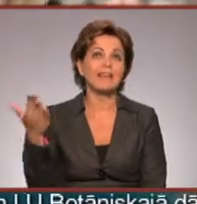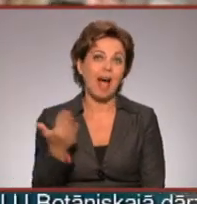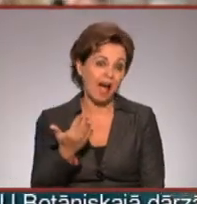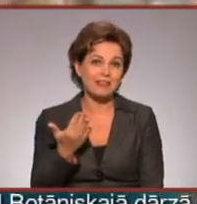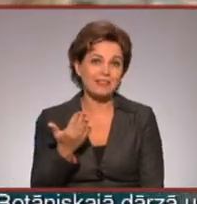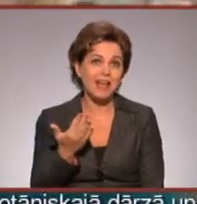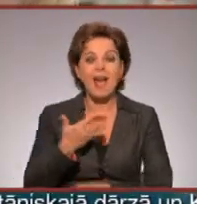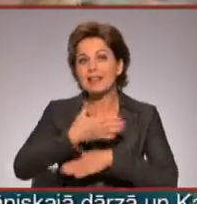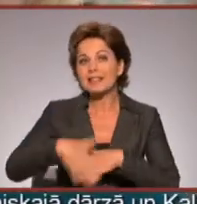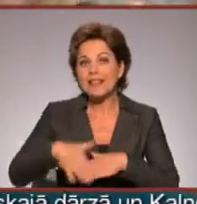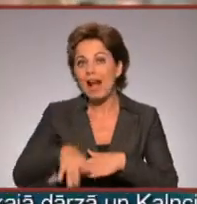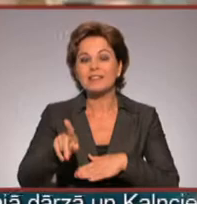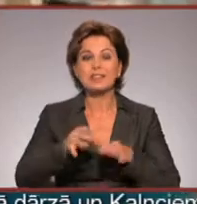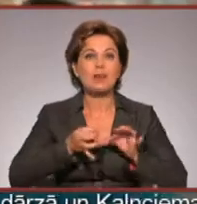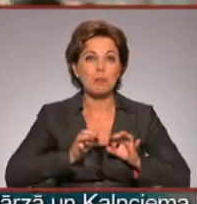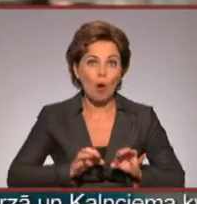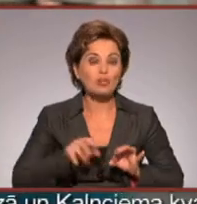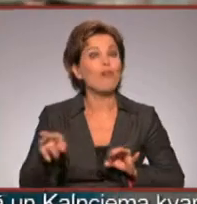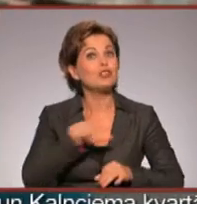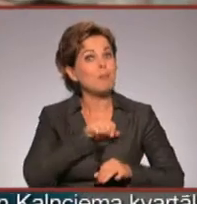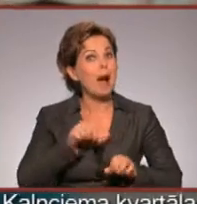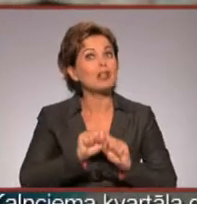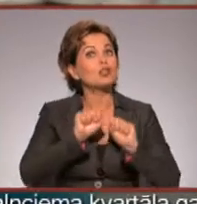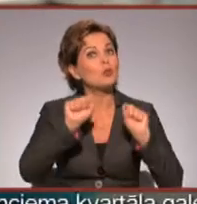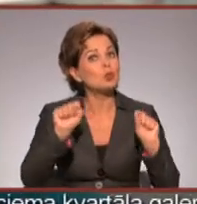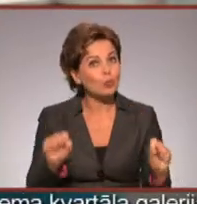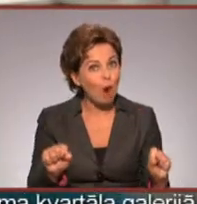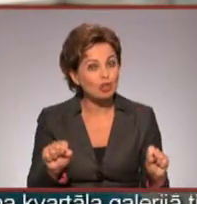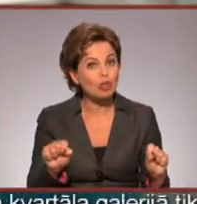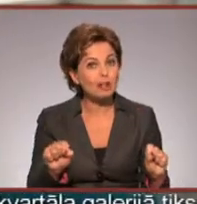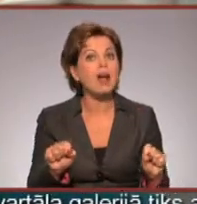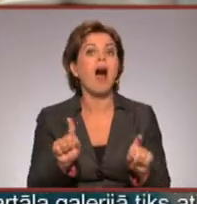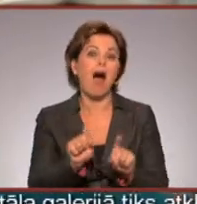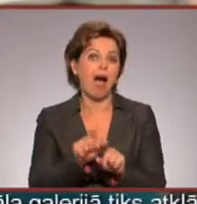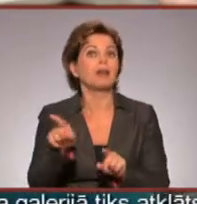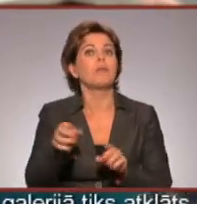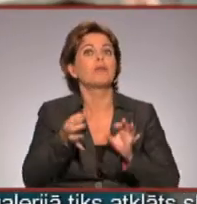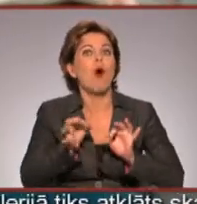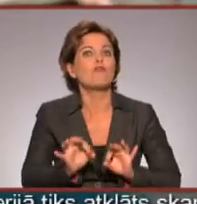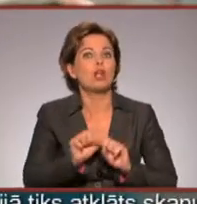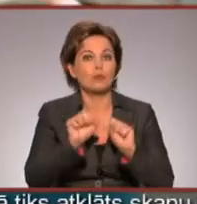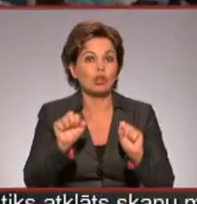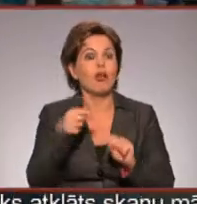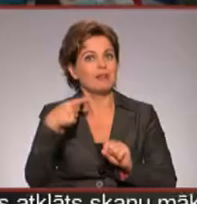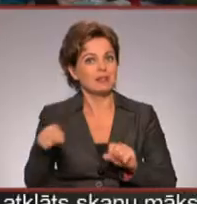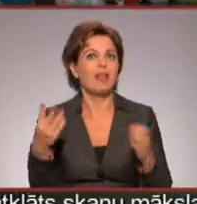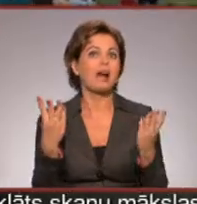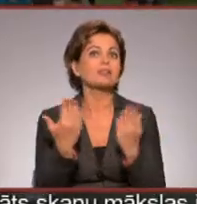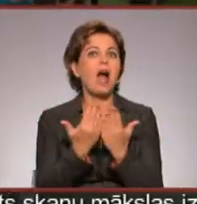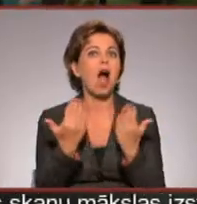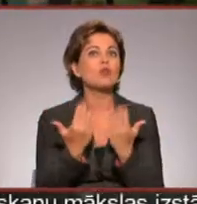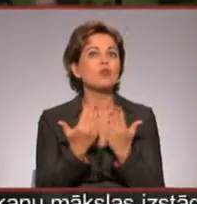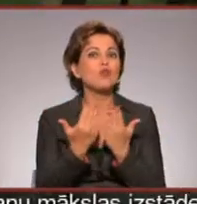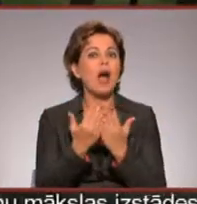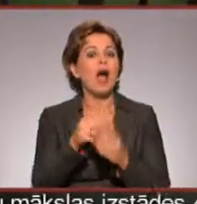Pirmkārt, nāc ielās tas, kas ir profesionāls, viņš uzdrošinās. Tā ir liela uzdrošināšanās arī profesionālim, jo tā ir cita skatuve. Viņam